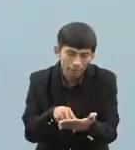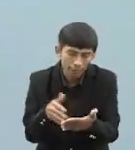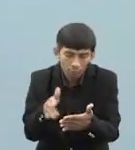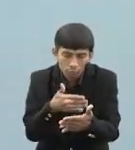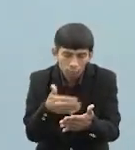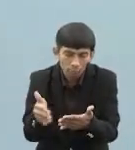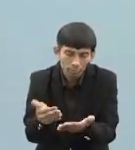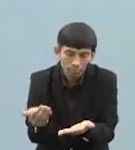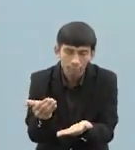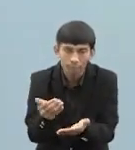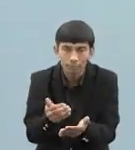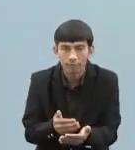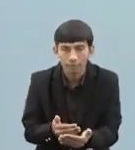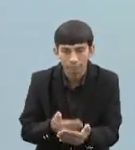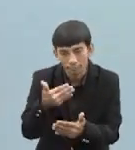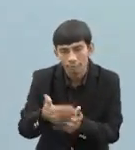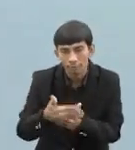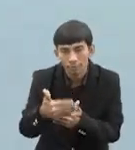con.